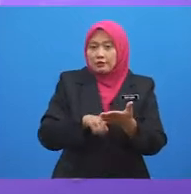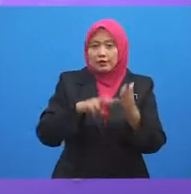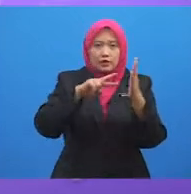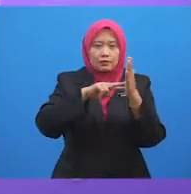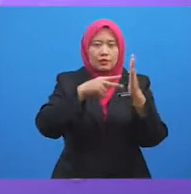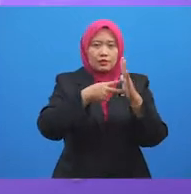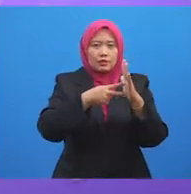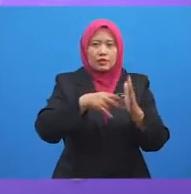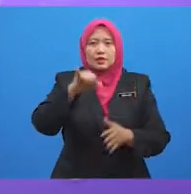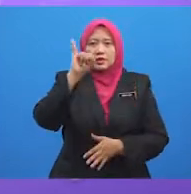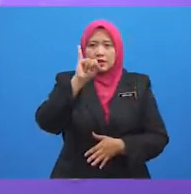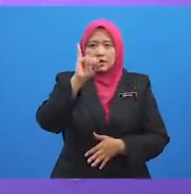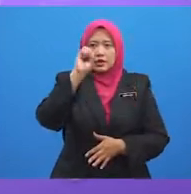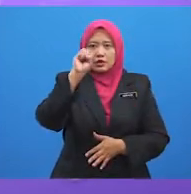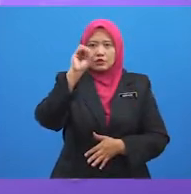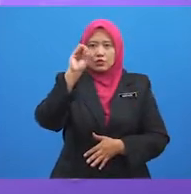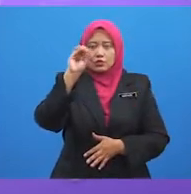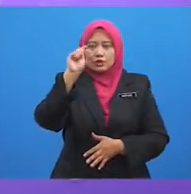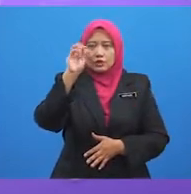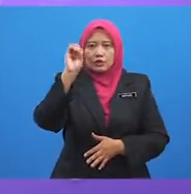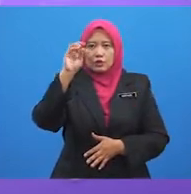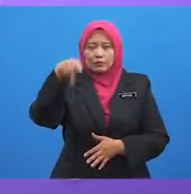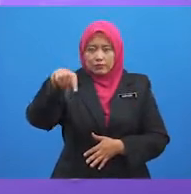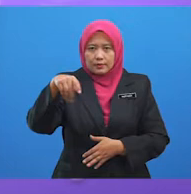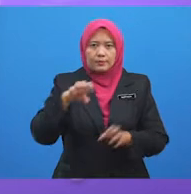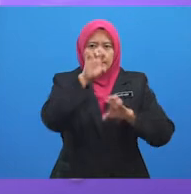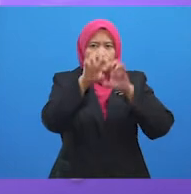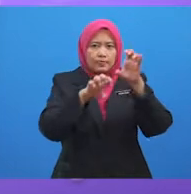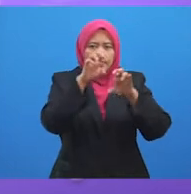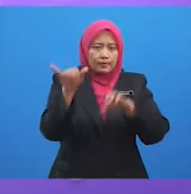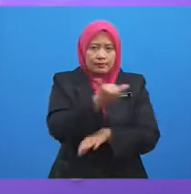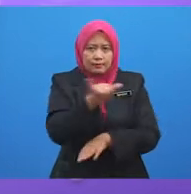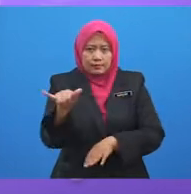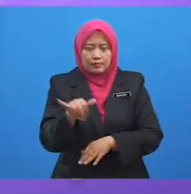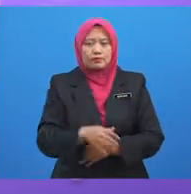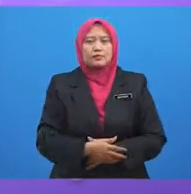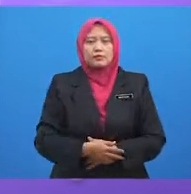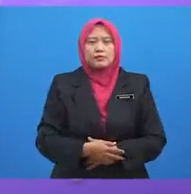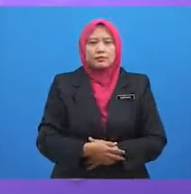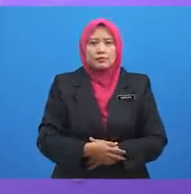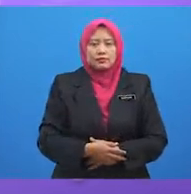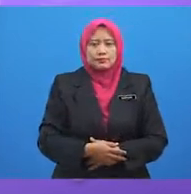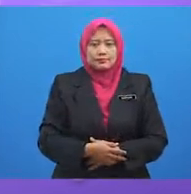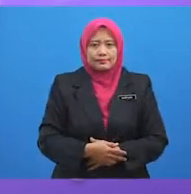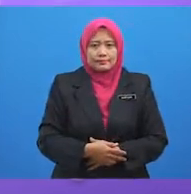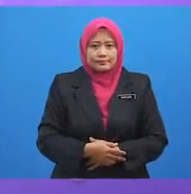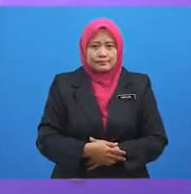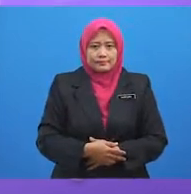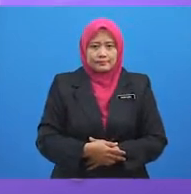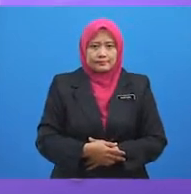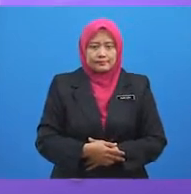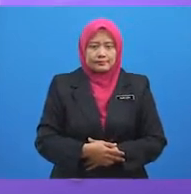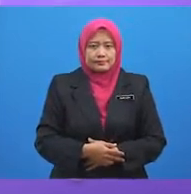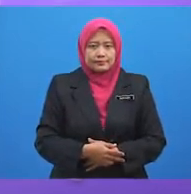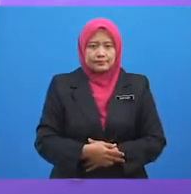apakah yang dimaksudkan dengan isotop? Cikgu beri 15 saat